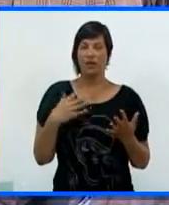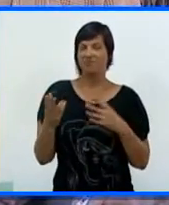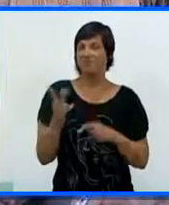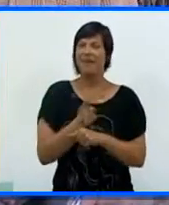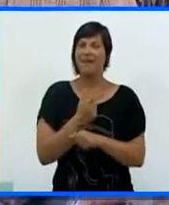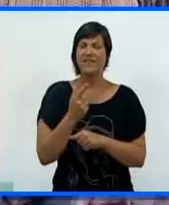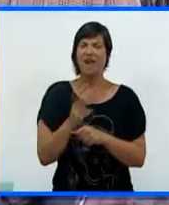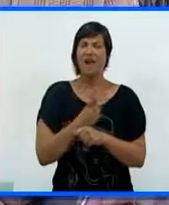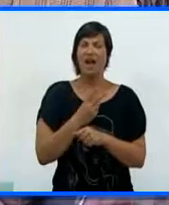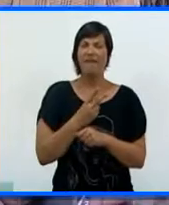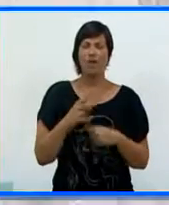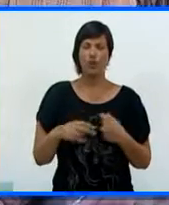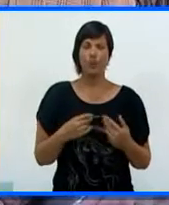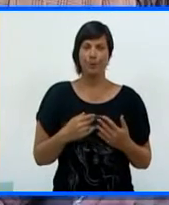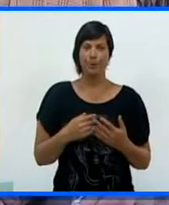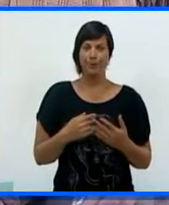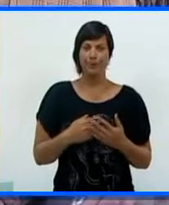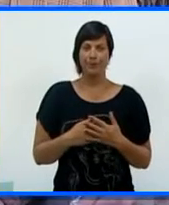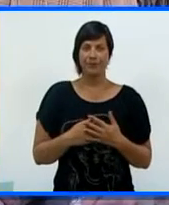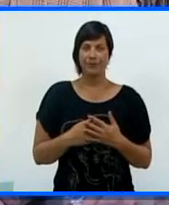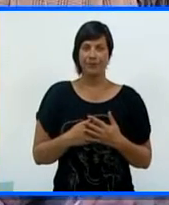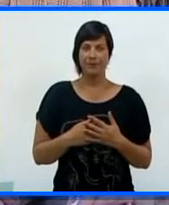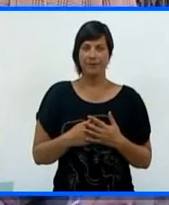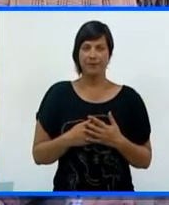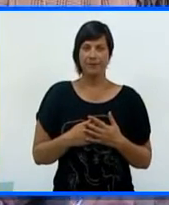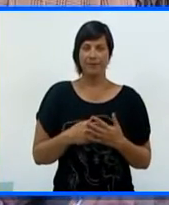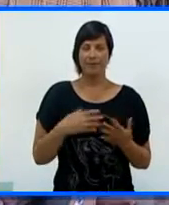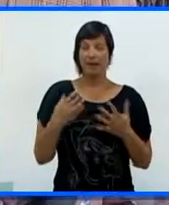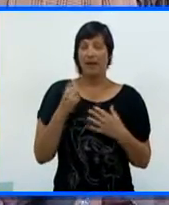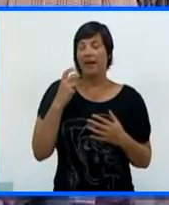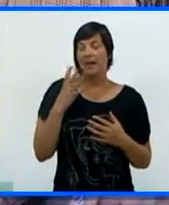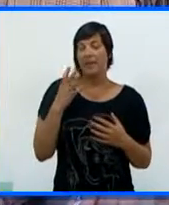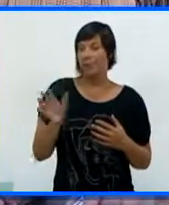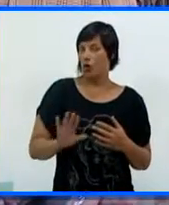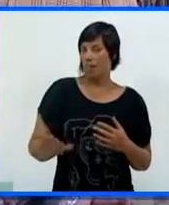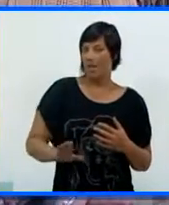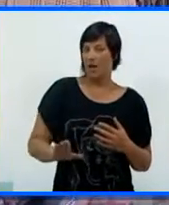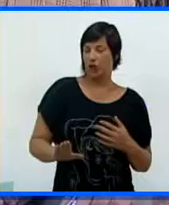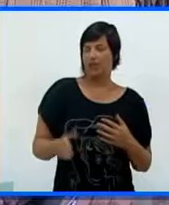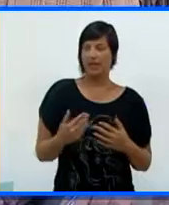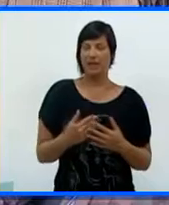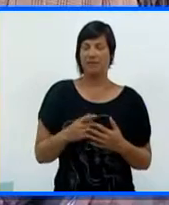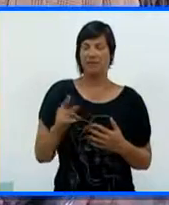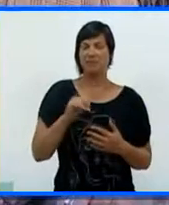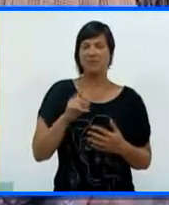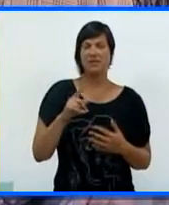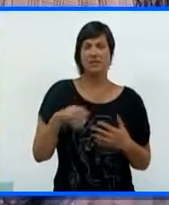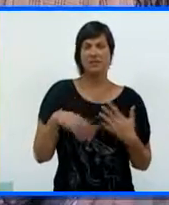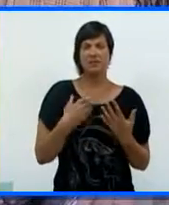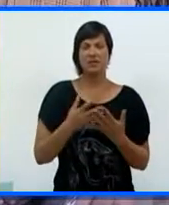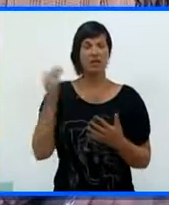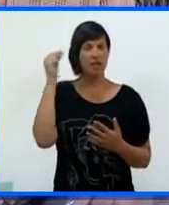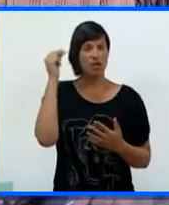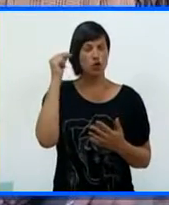privikavati i navikavati. Pa ono, kad sam bio ko malo dijete, nisam ništa